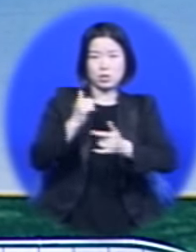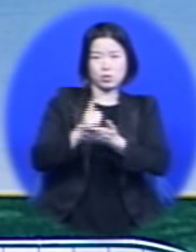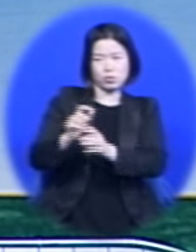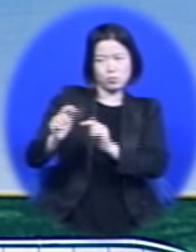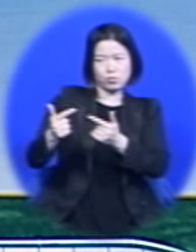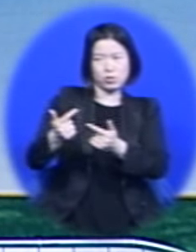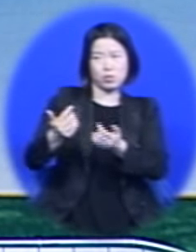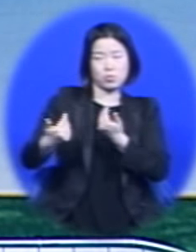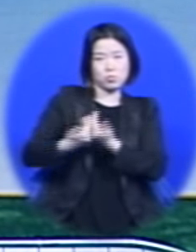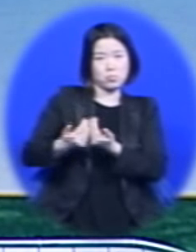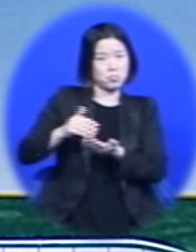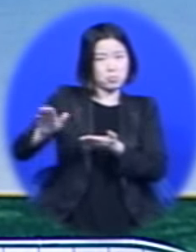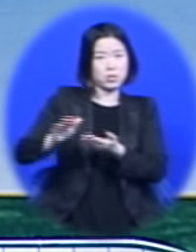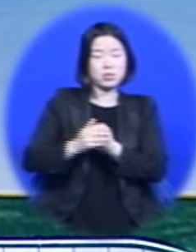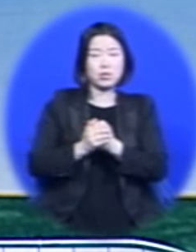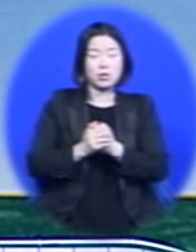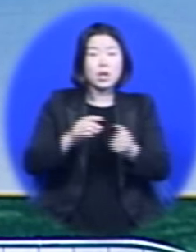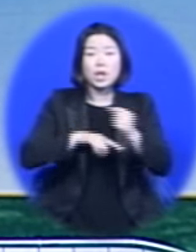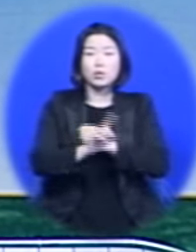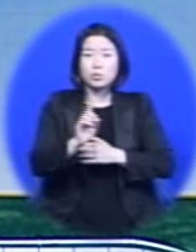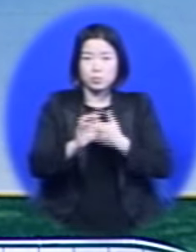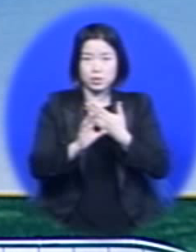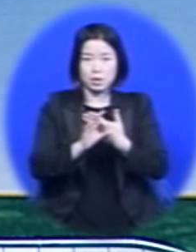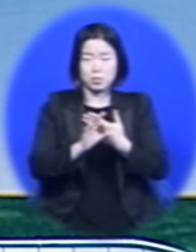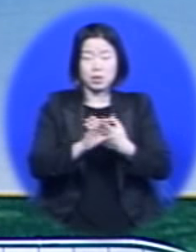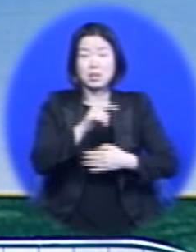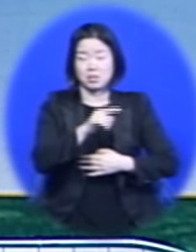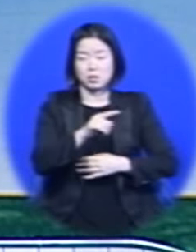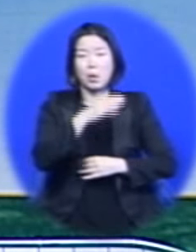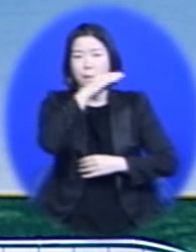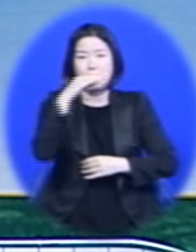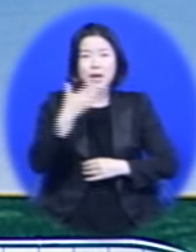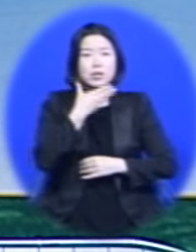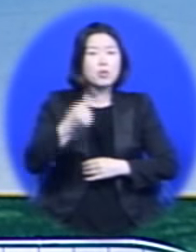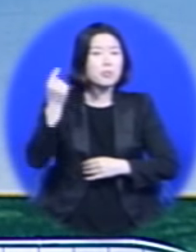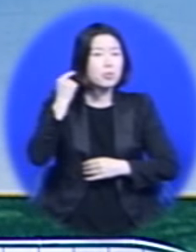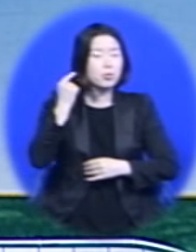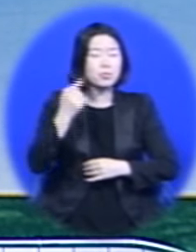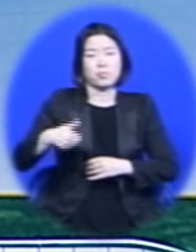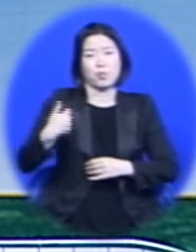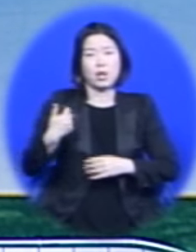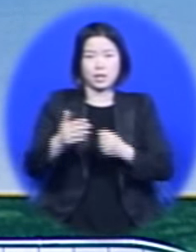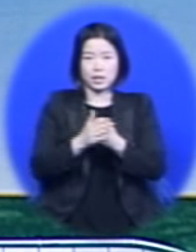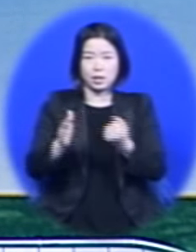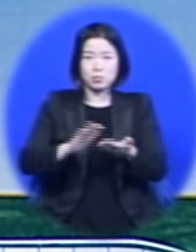배척했습니다. 이유는 그들이 바른 복음을 몰랐기 때문입니다.